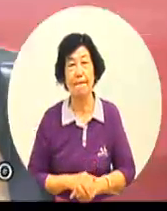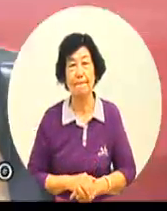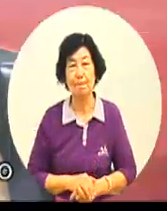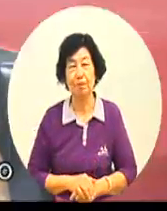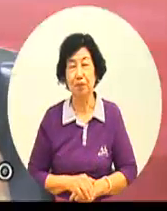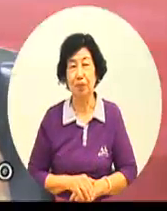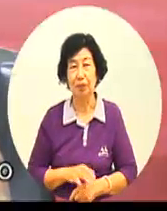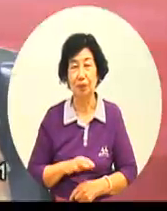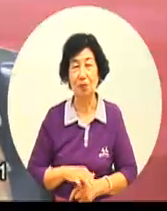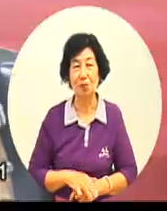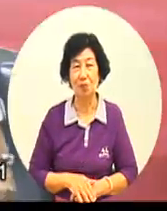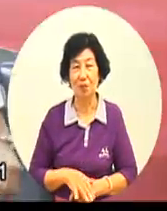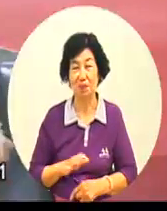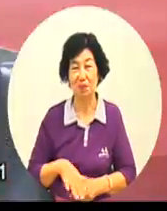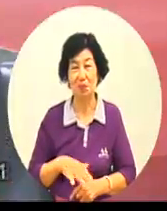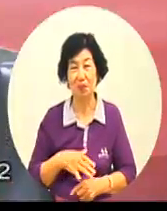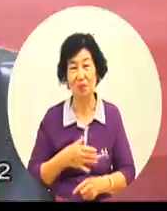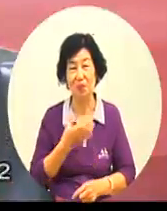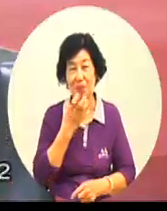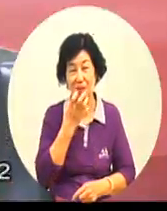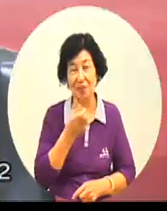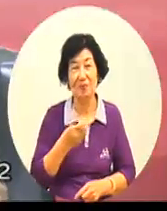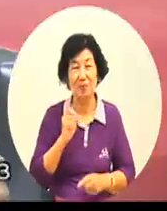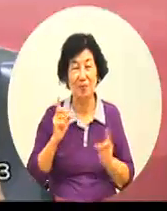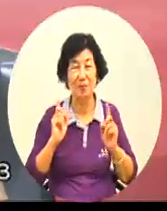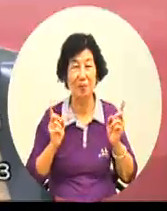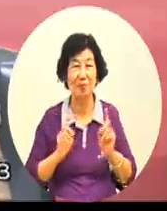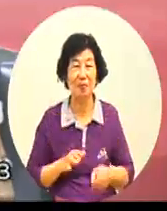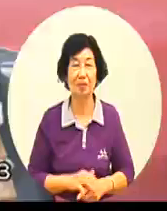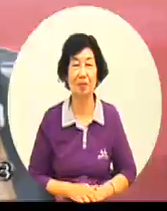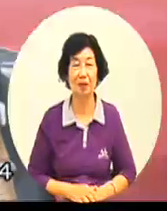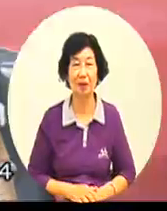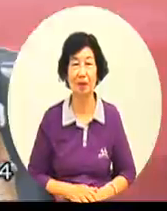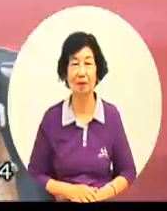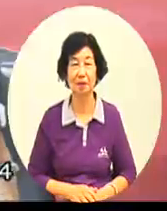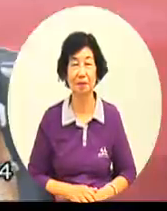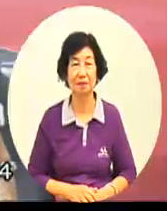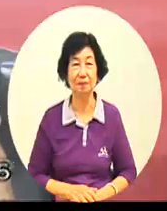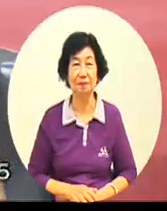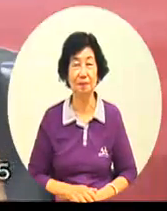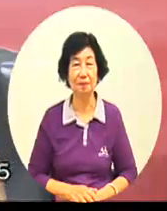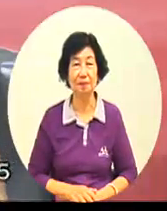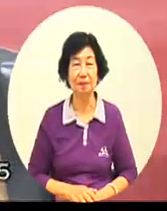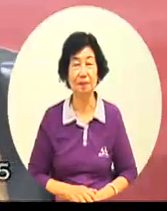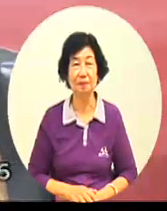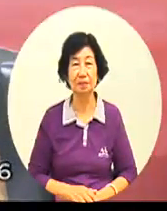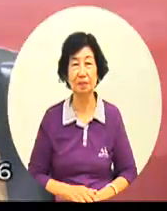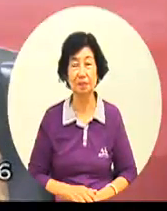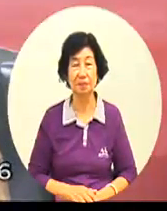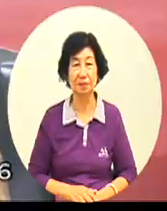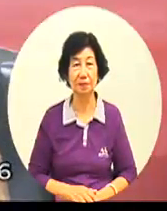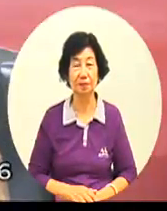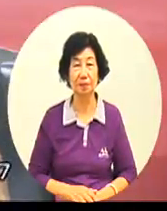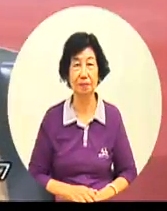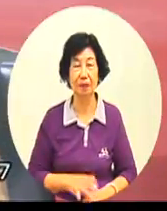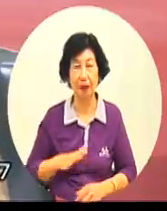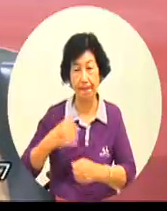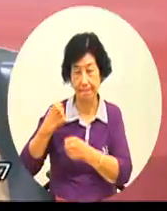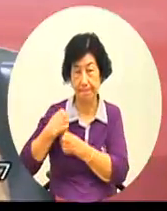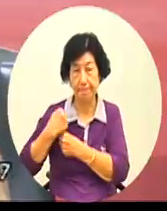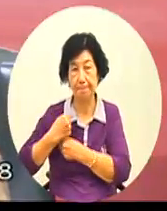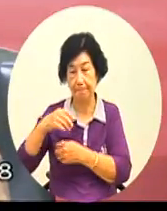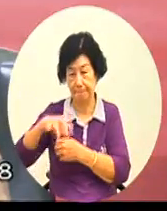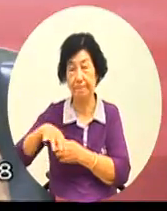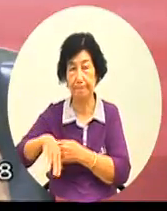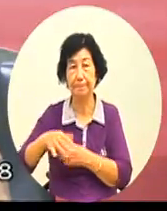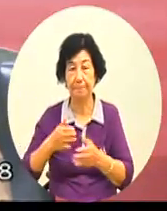统，我就当将军，好吗？好。但是在这里，我跟大家讲殡仪局它其实是很重